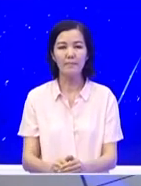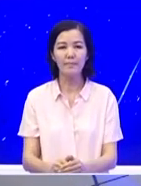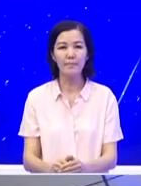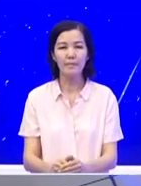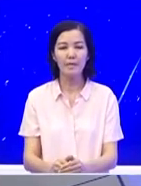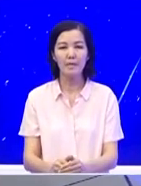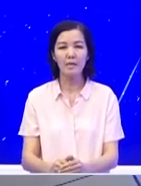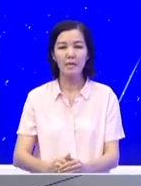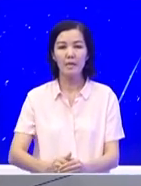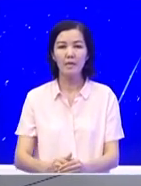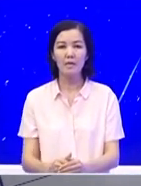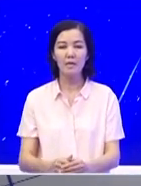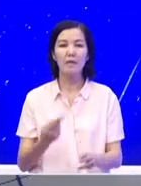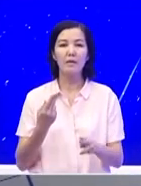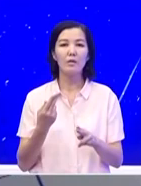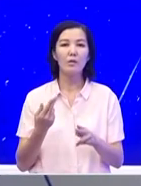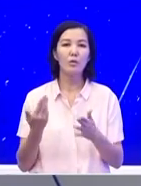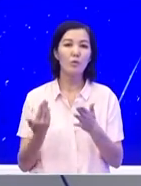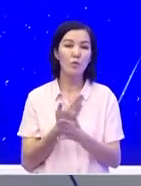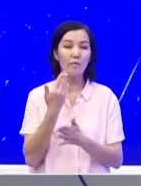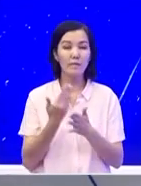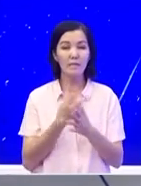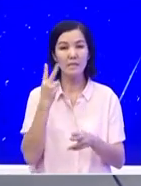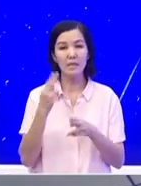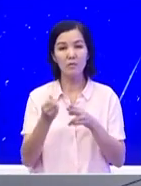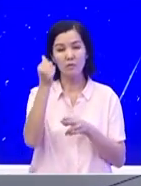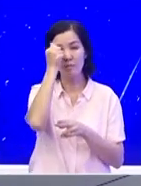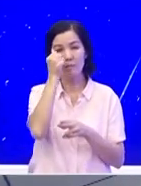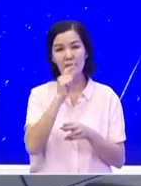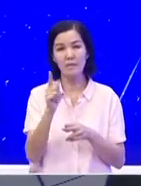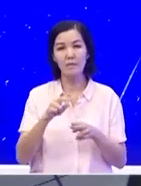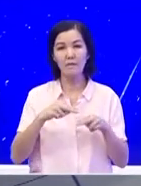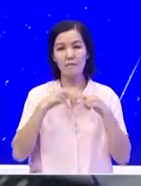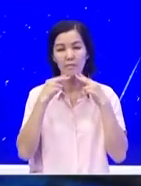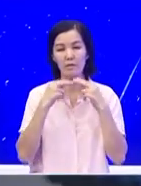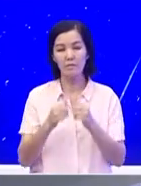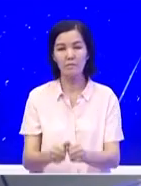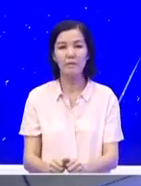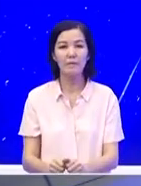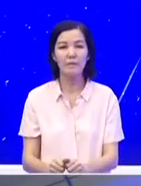Это была вся информация к этому часу. Спасибо за внимание. До свидания.